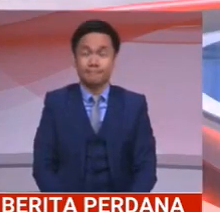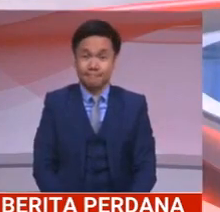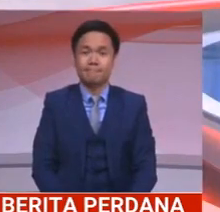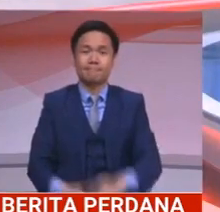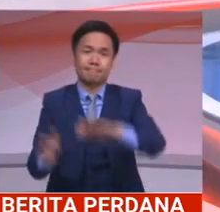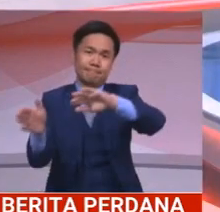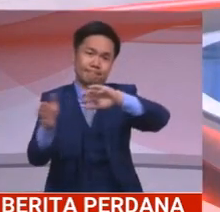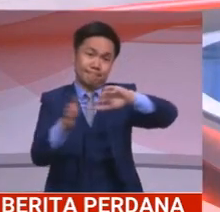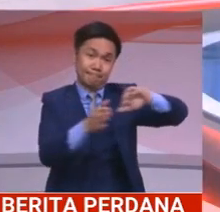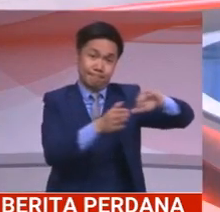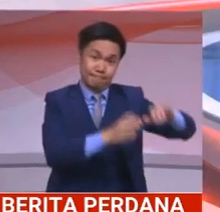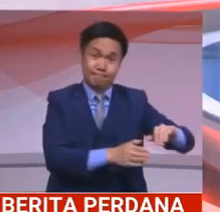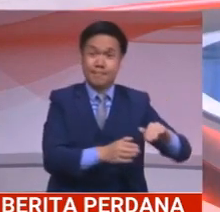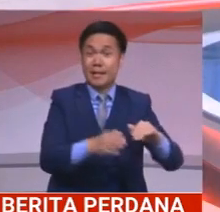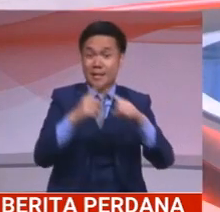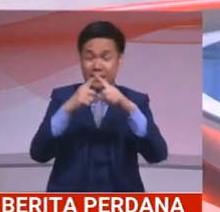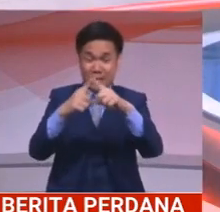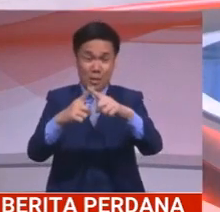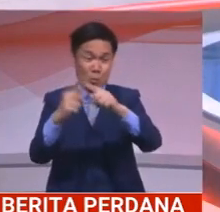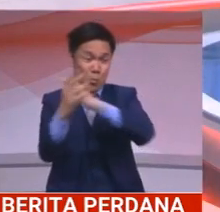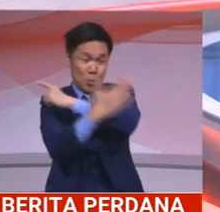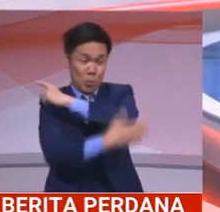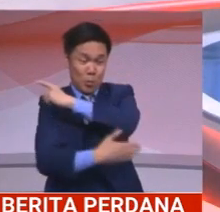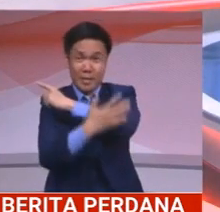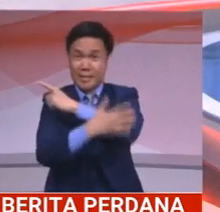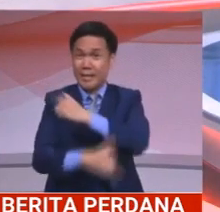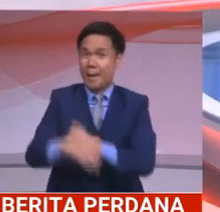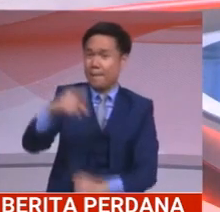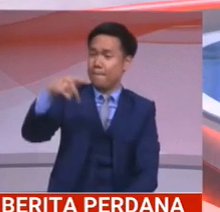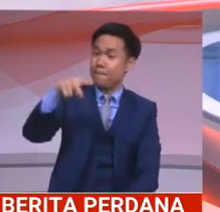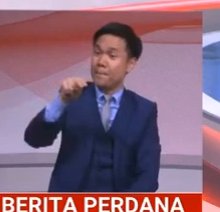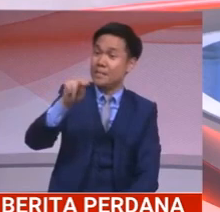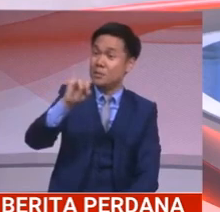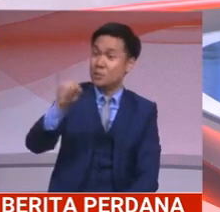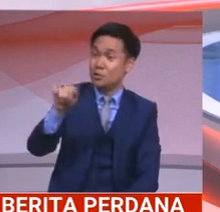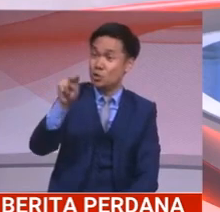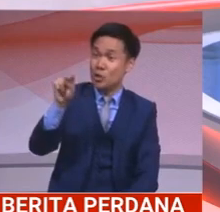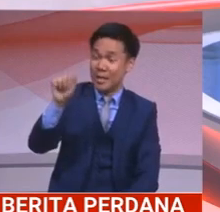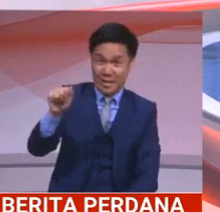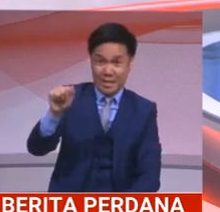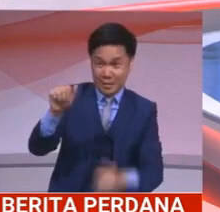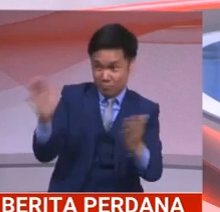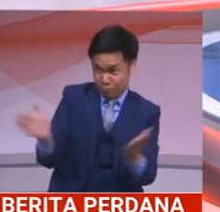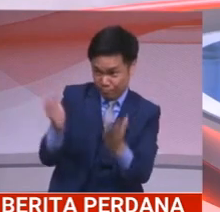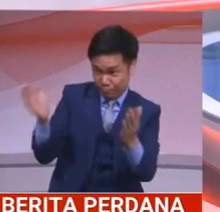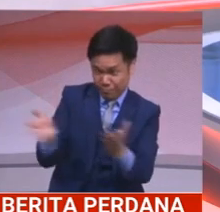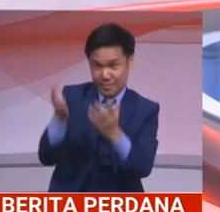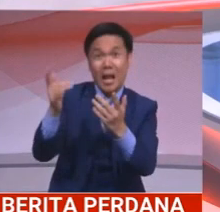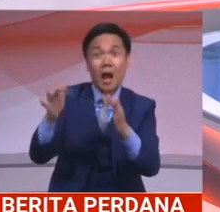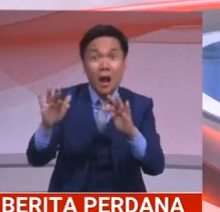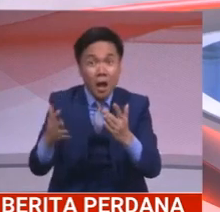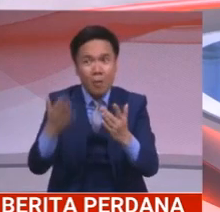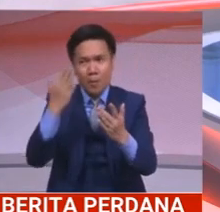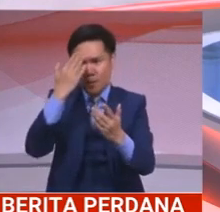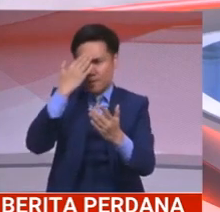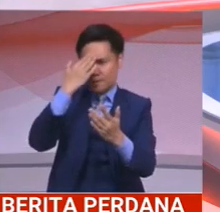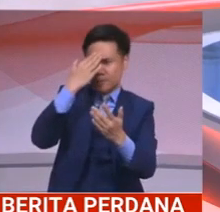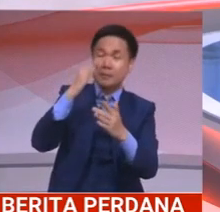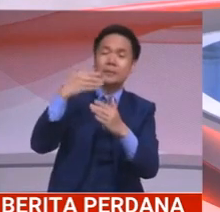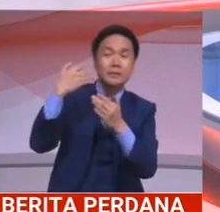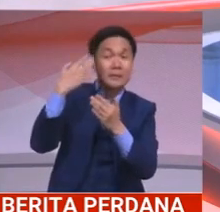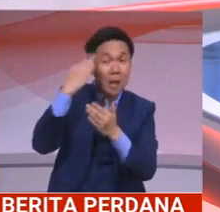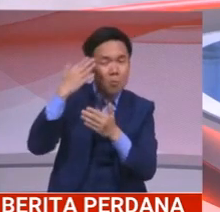Dewan turut dimaklumkan keberkesanan inisiatif Pelan Jana Semula Ekonomi Penjana hanya akan dapat diukur dalam beberapa bulan